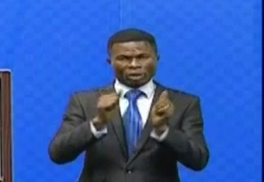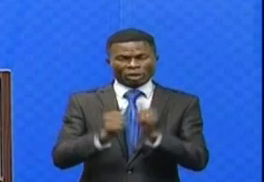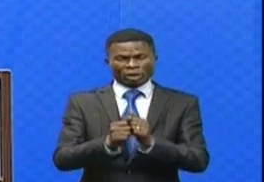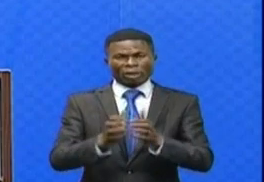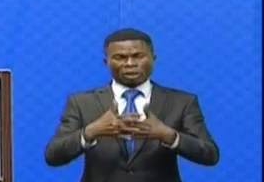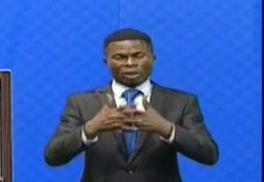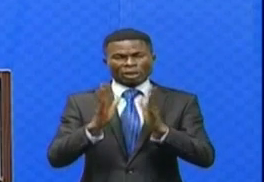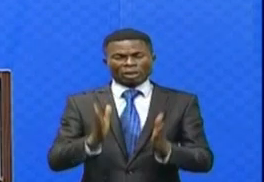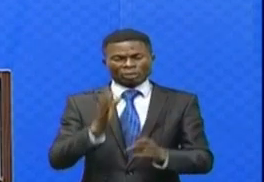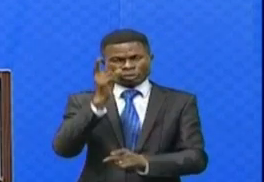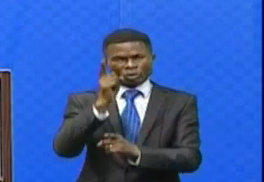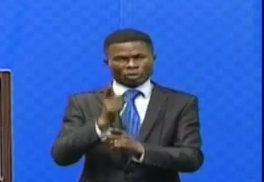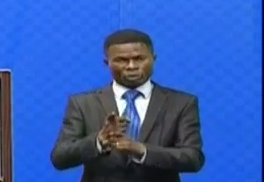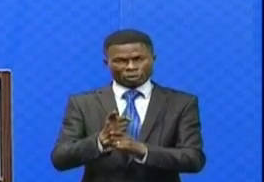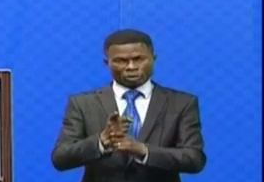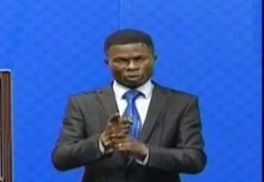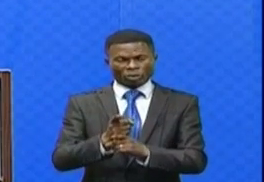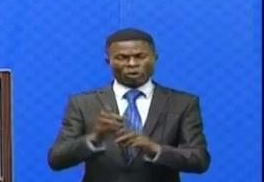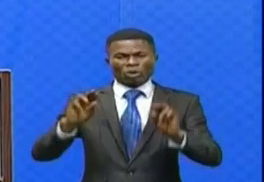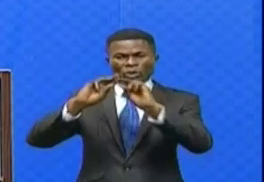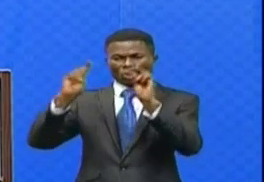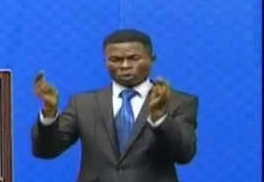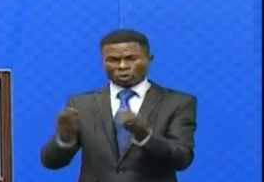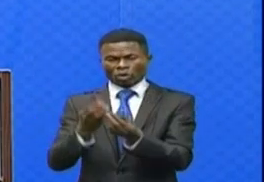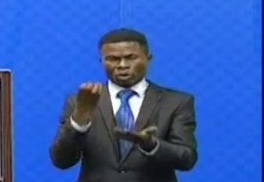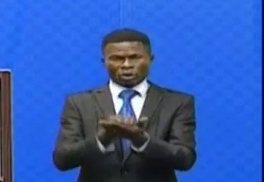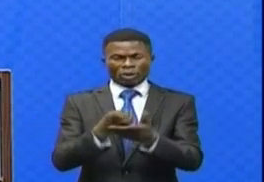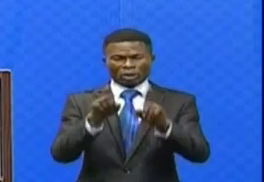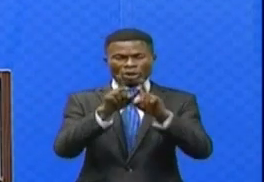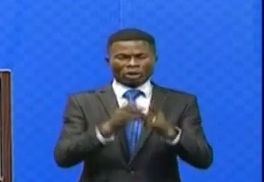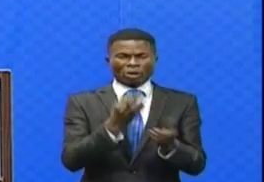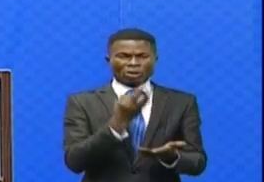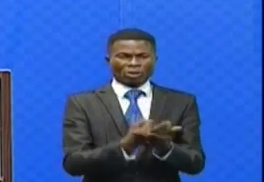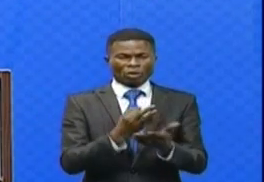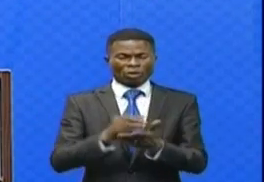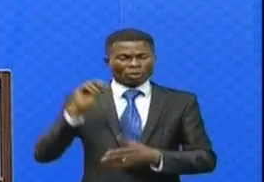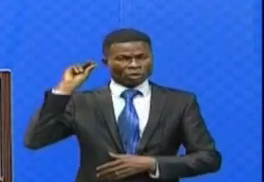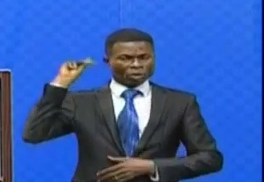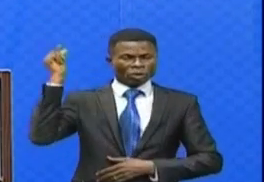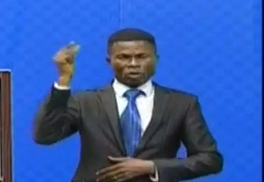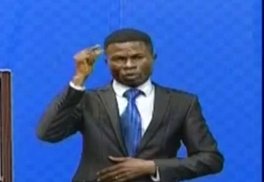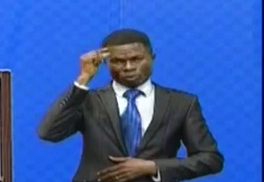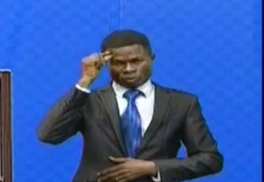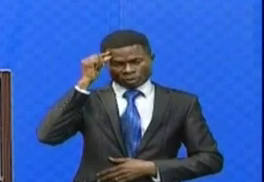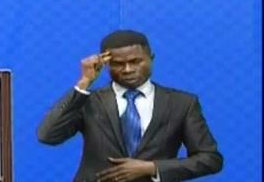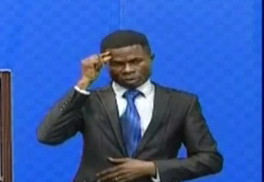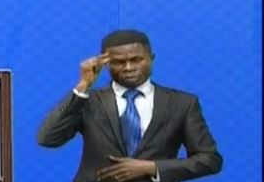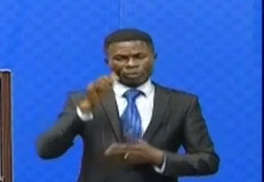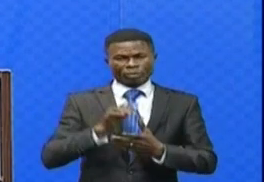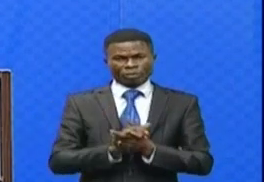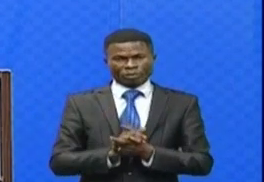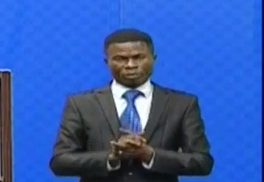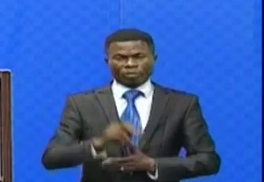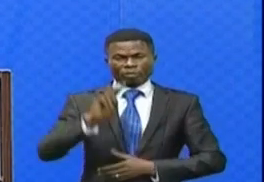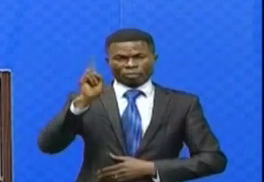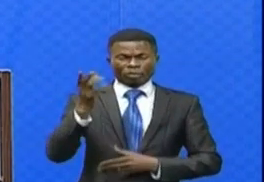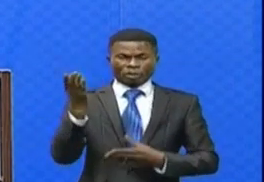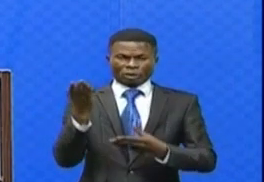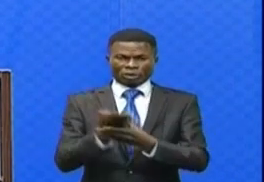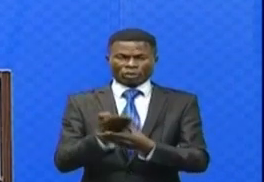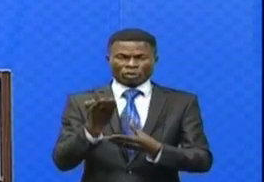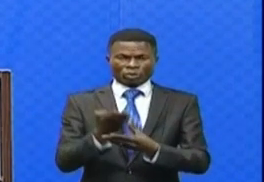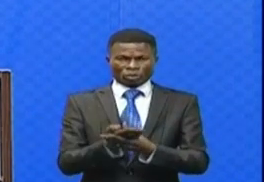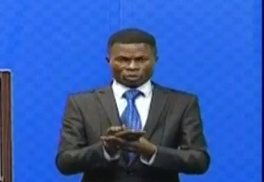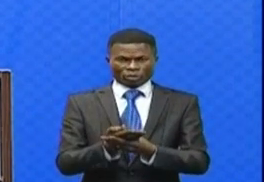spécifiquement par la commission économique et financière du gouvernement deuxième dossier